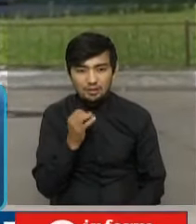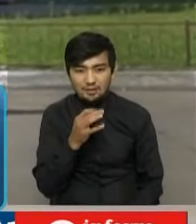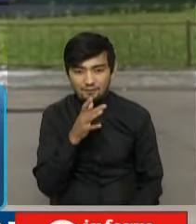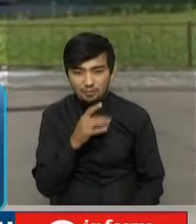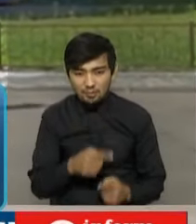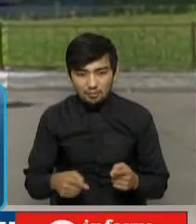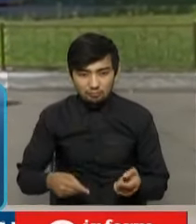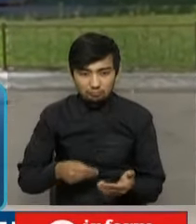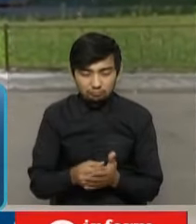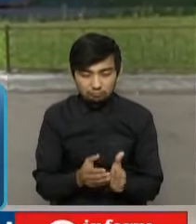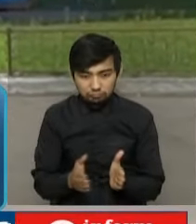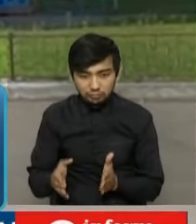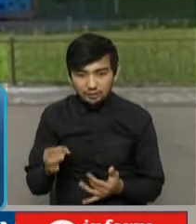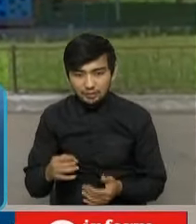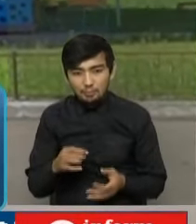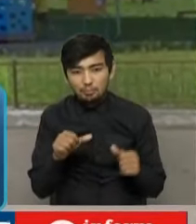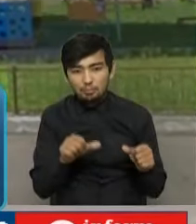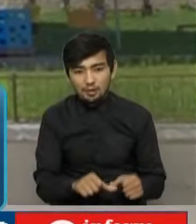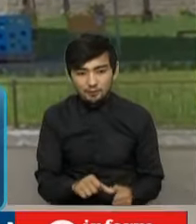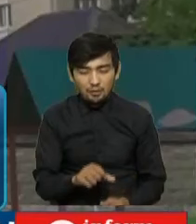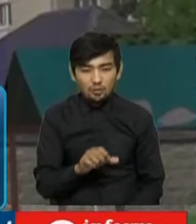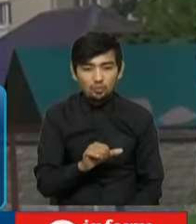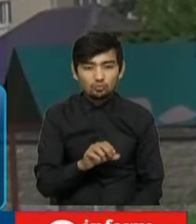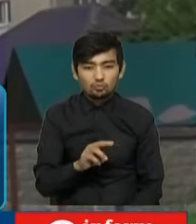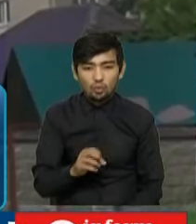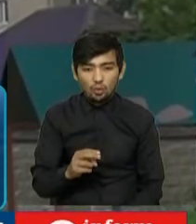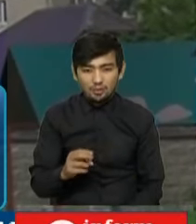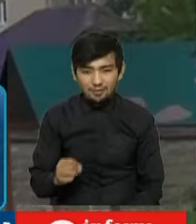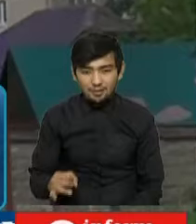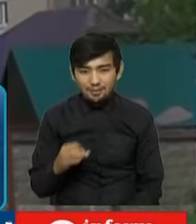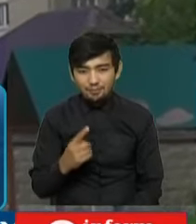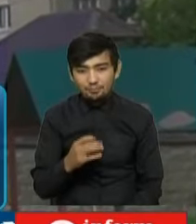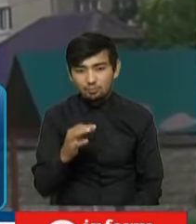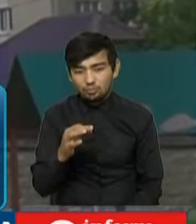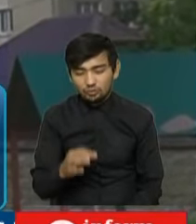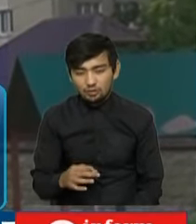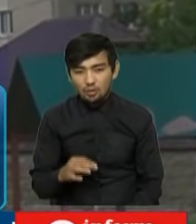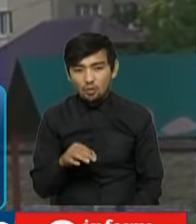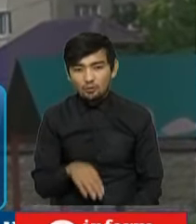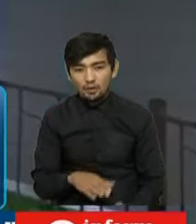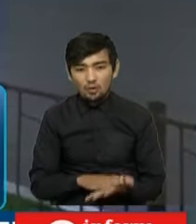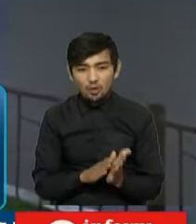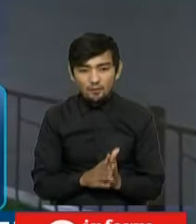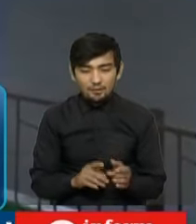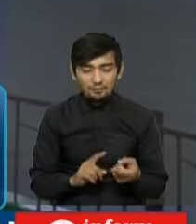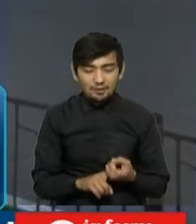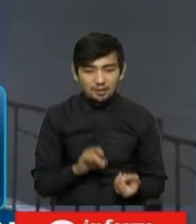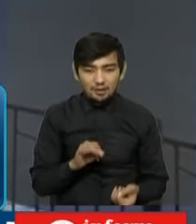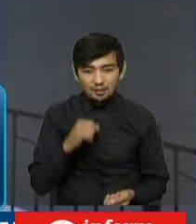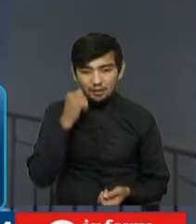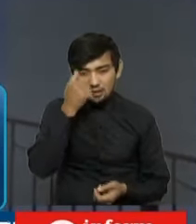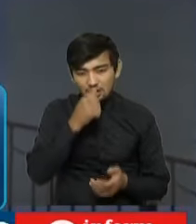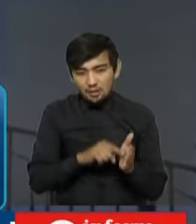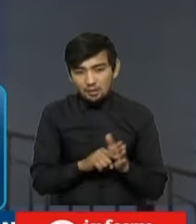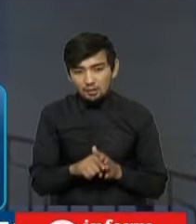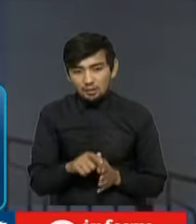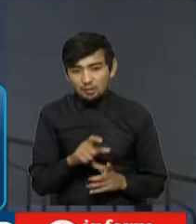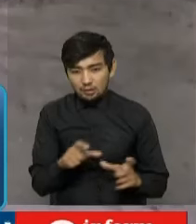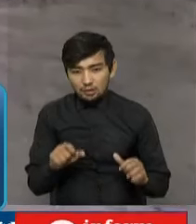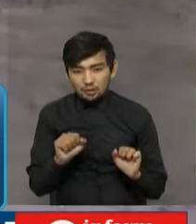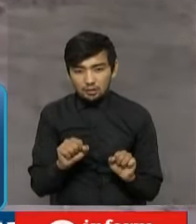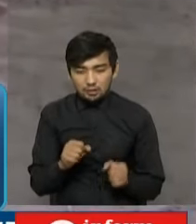оплаты, то вправе требовать и неустойку, которая может доходить до 1% от суммы договора. Всего с начала года в этой сфере смогли